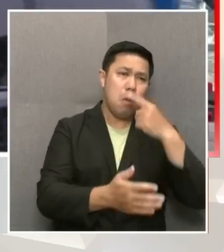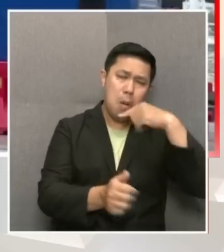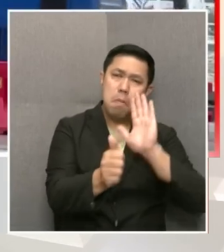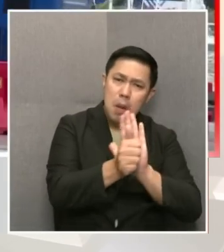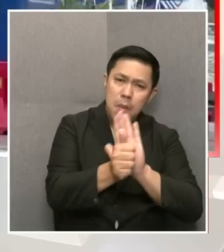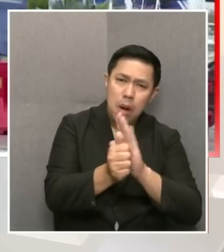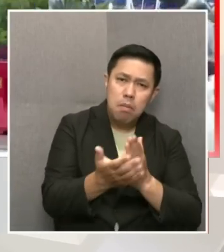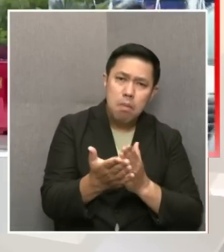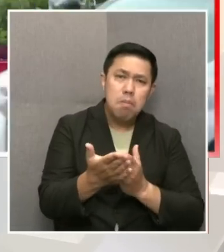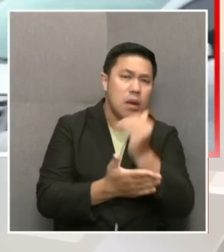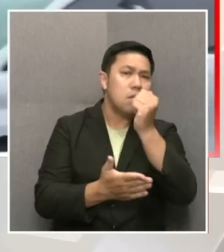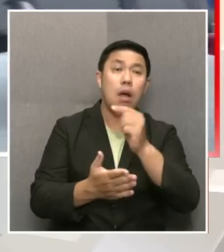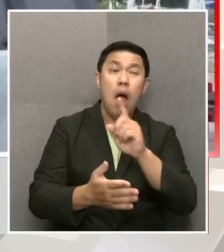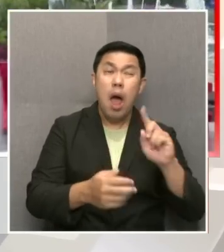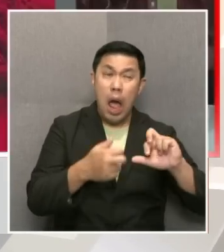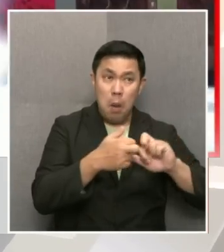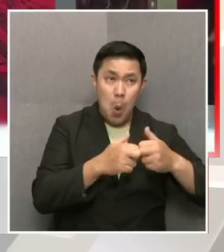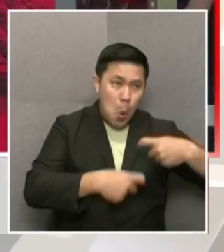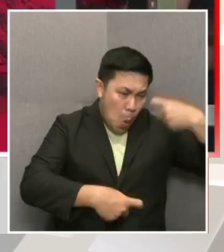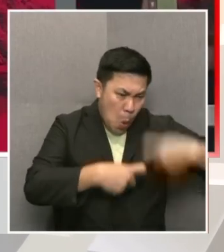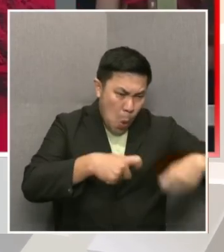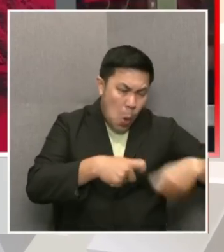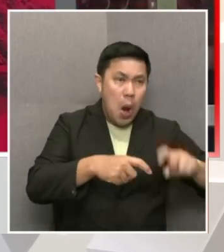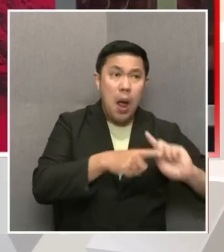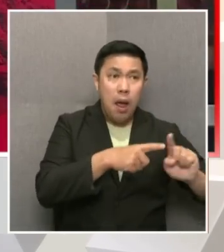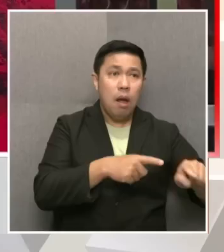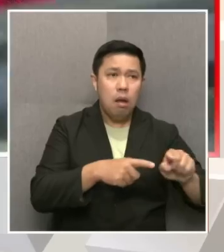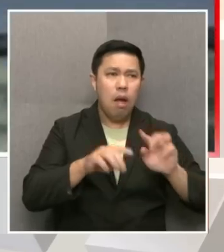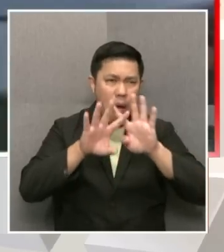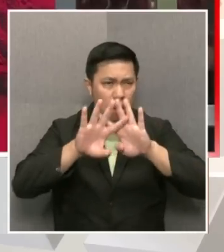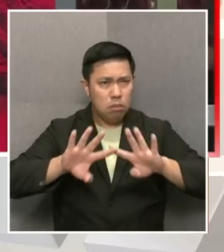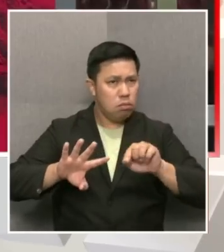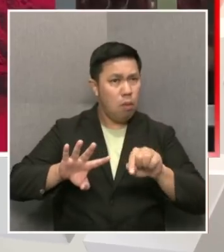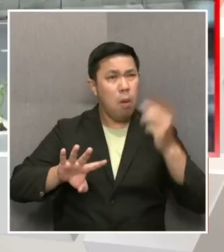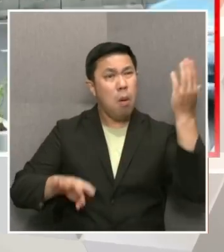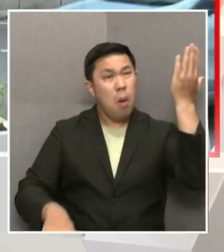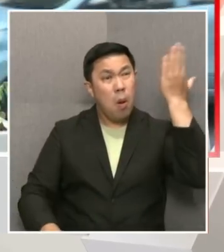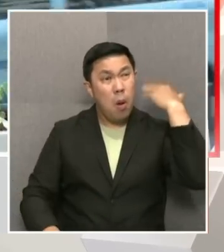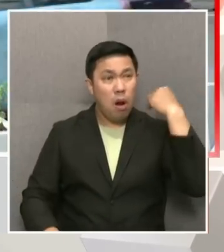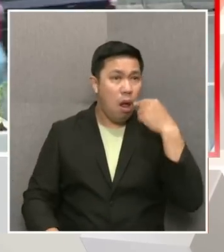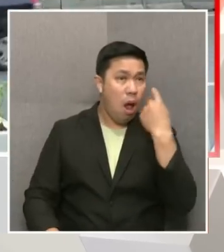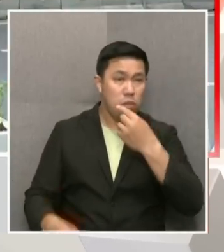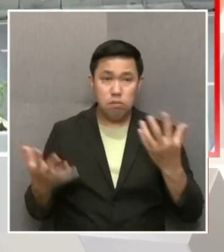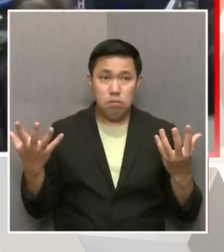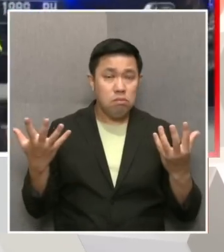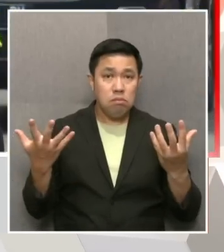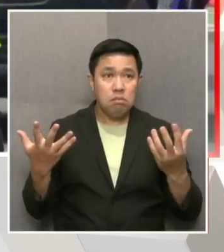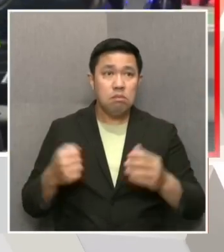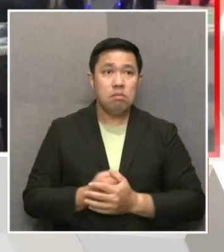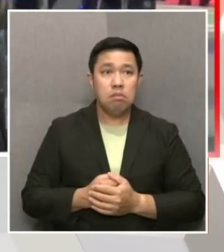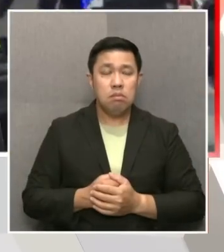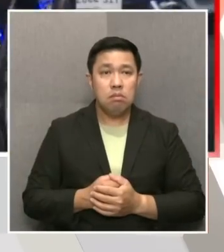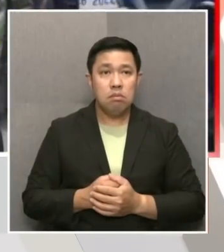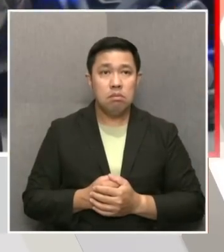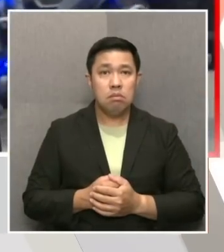ประเด็นปัญหาที่ยากนะครับเนื่องด้วยว่ากรอบอาเซียนนี่ไม่ได้มีการนำอย่างท